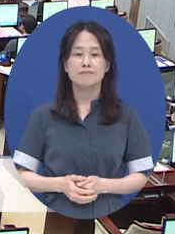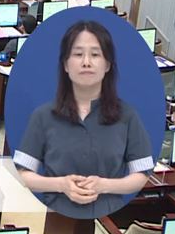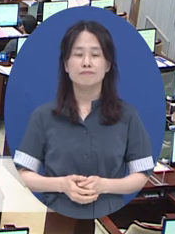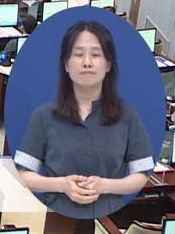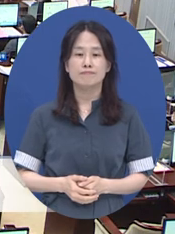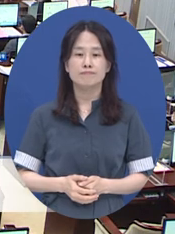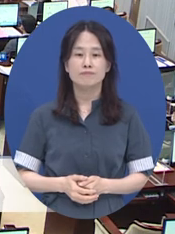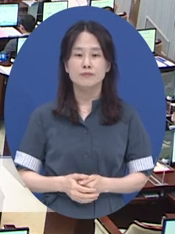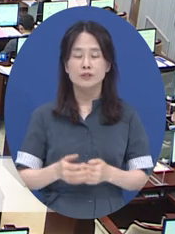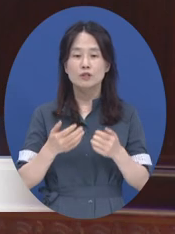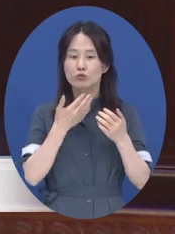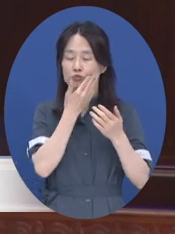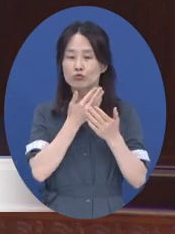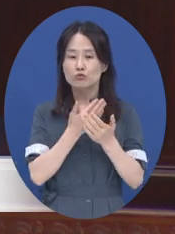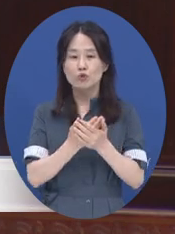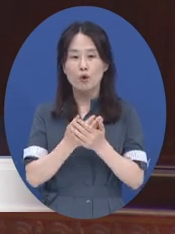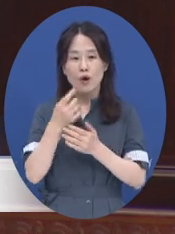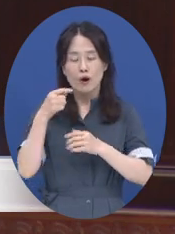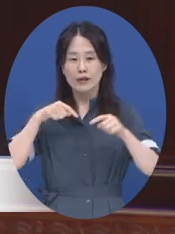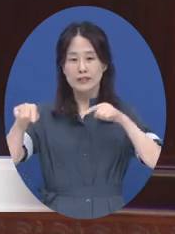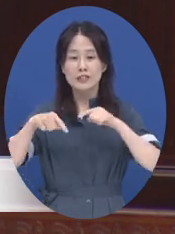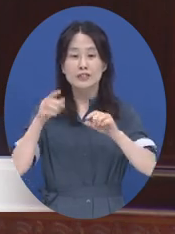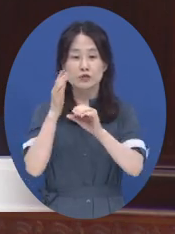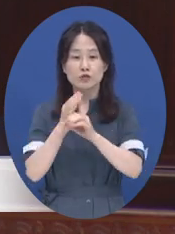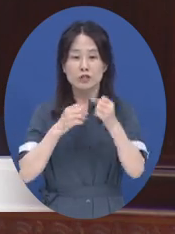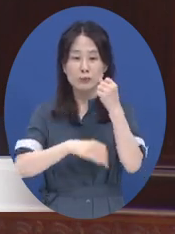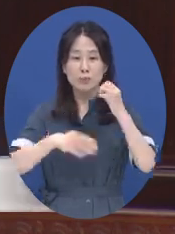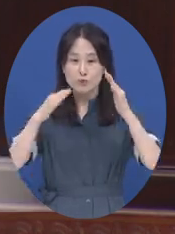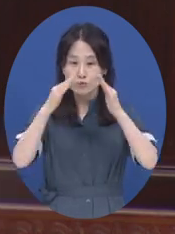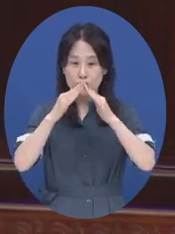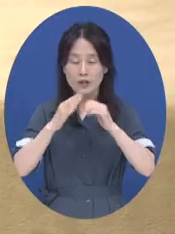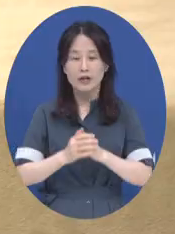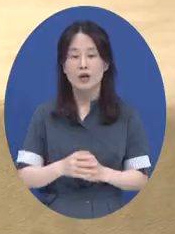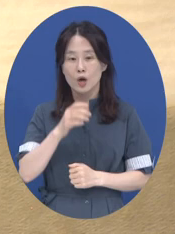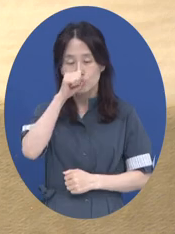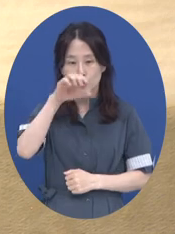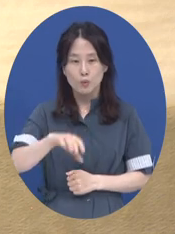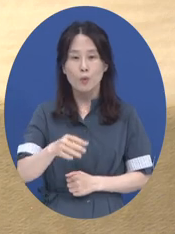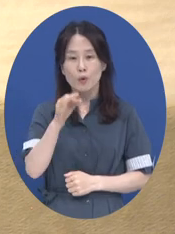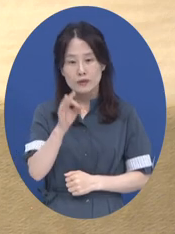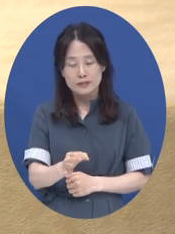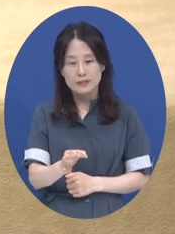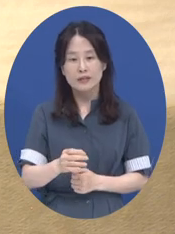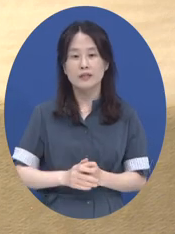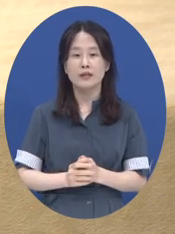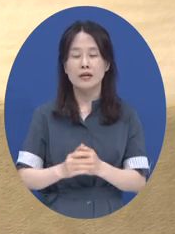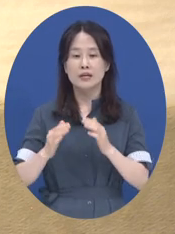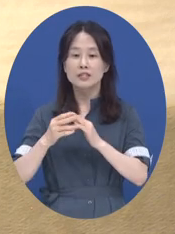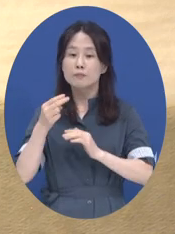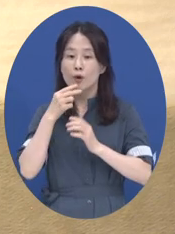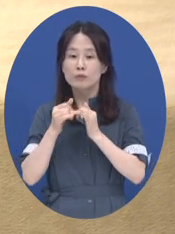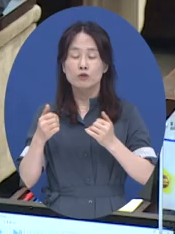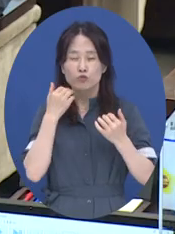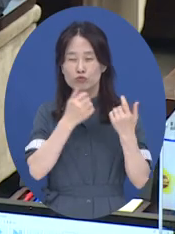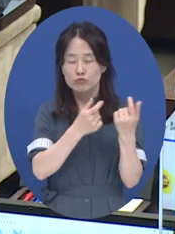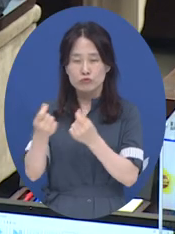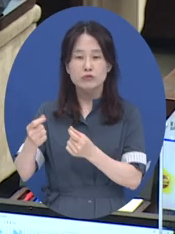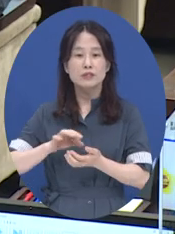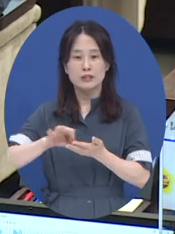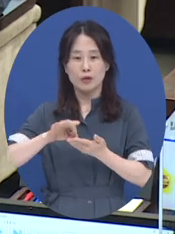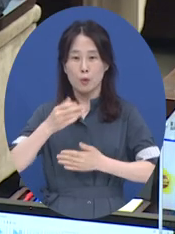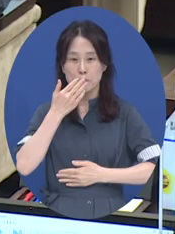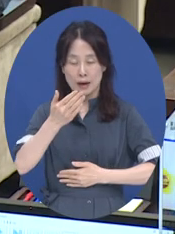경기도가 역점적으로 추진 중인 기본주택. 좋은 입지에 저렴한 가격으로 무주택자 누구나에게 공급하겠다는